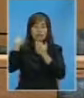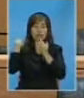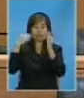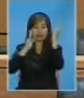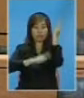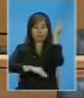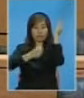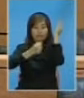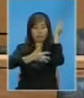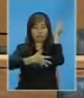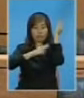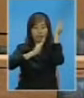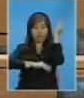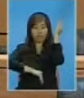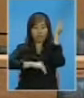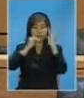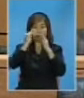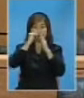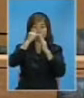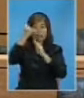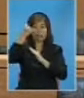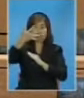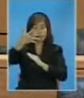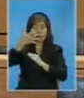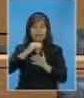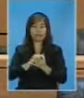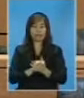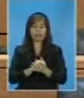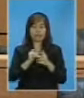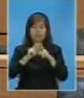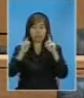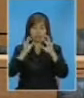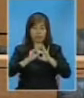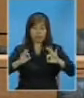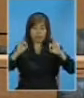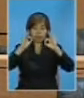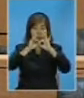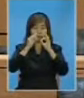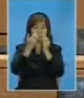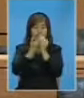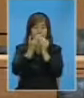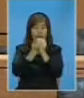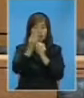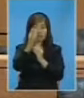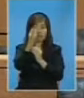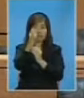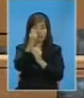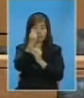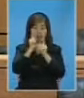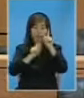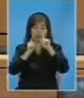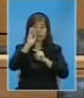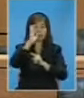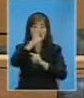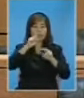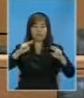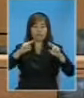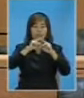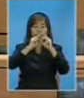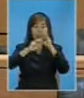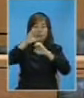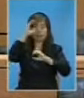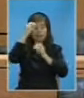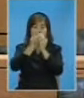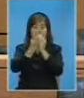ใต้ที่สำคัญที่สุดก็คือในการประกวดราคาโครงการกระทรวงมหาดไทยให้